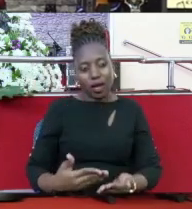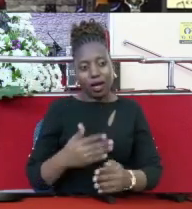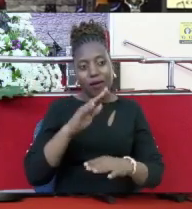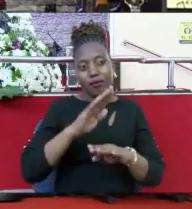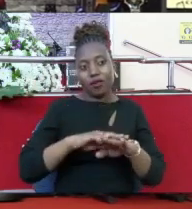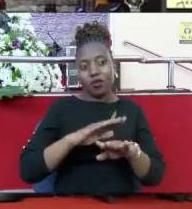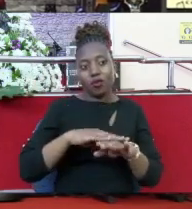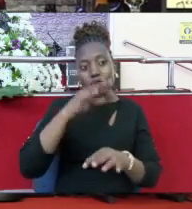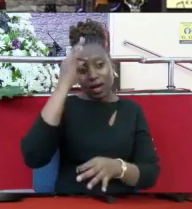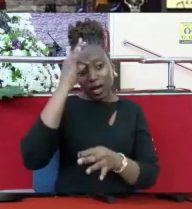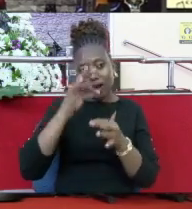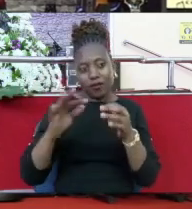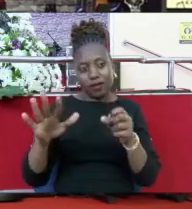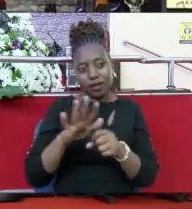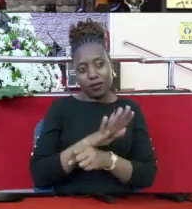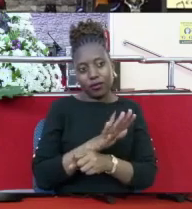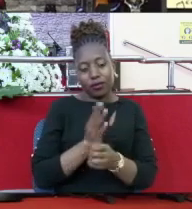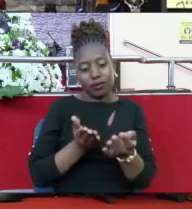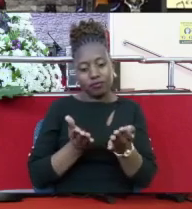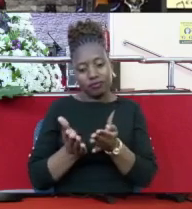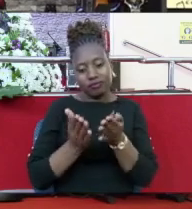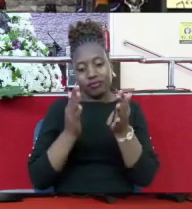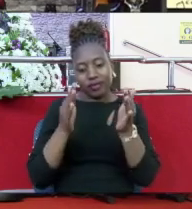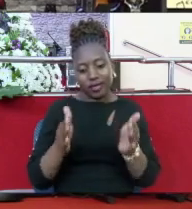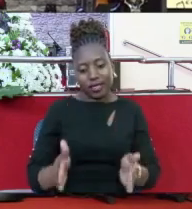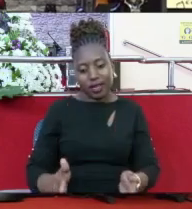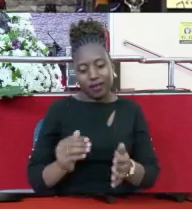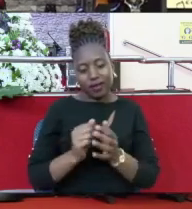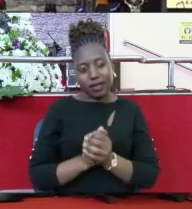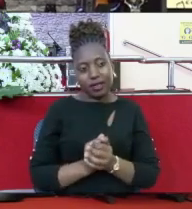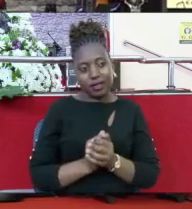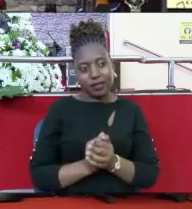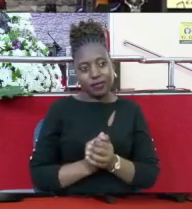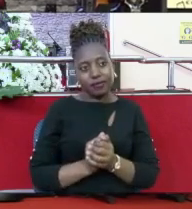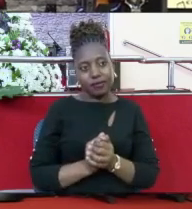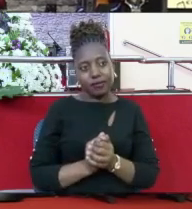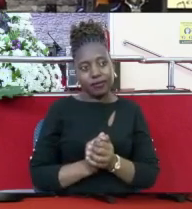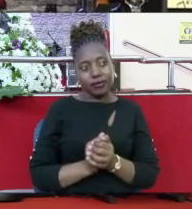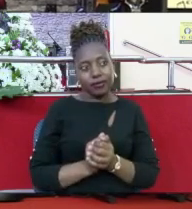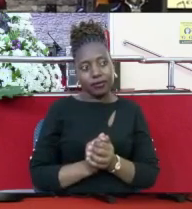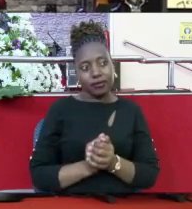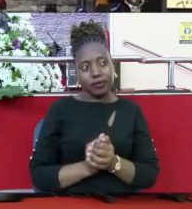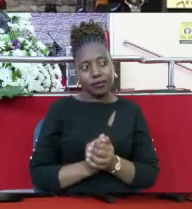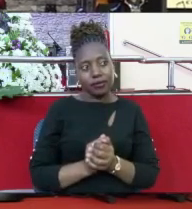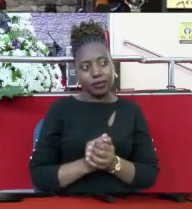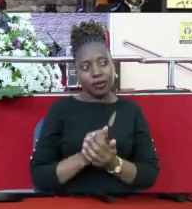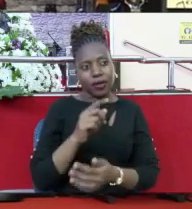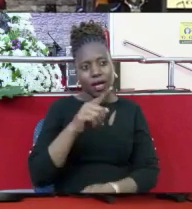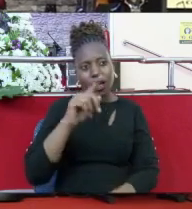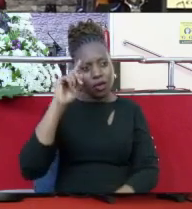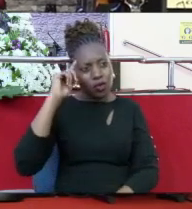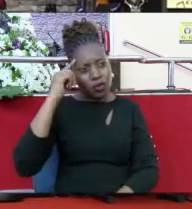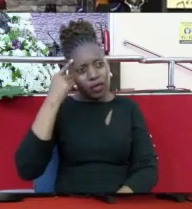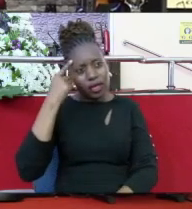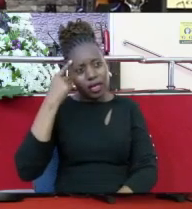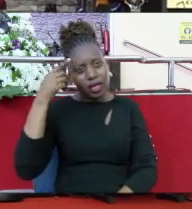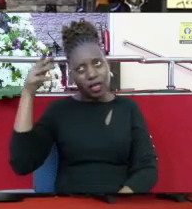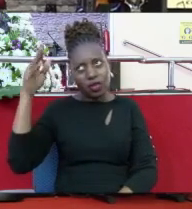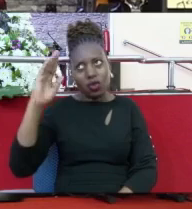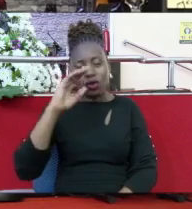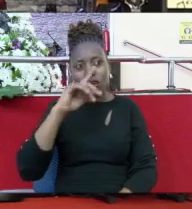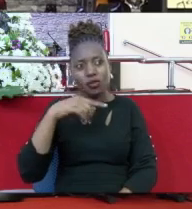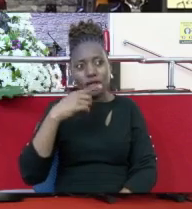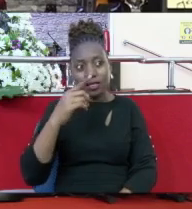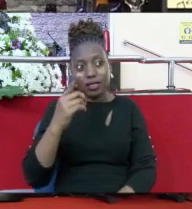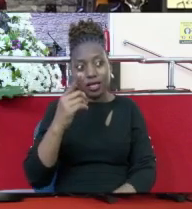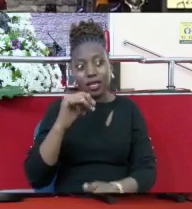Mungu anatuambia karibu mtumishi mwaminifu. Do you think God will say that to, if he came now,